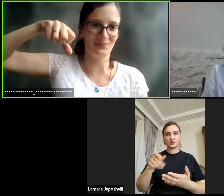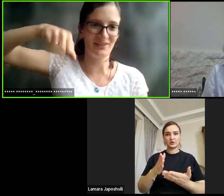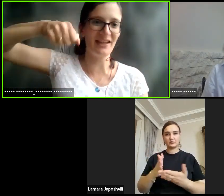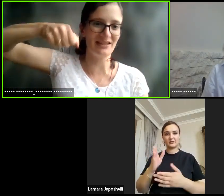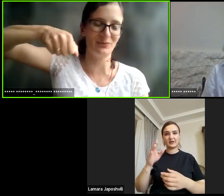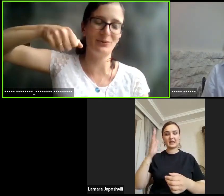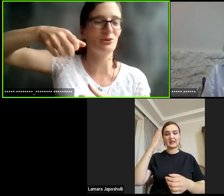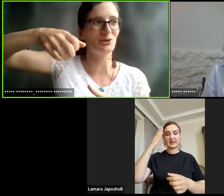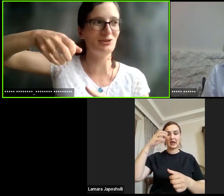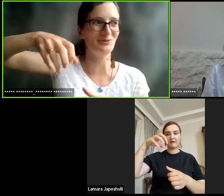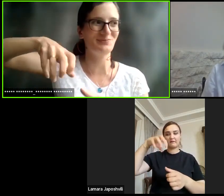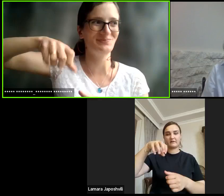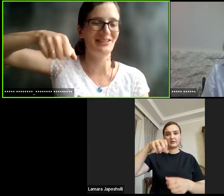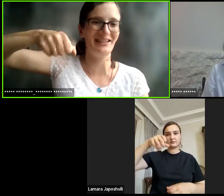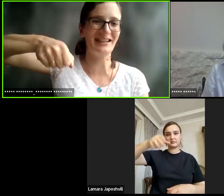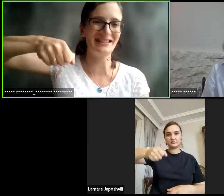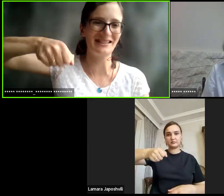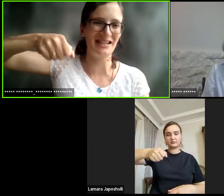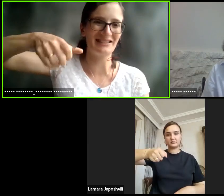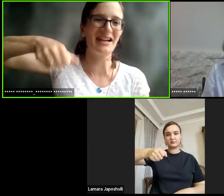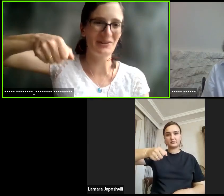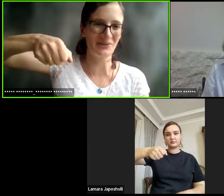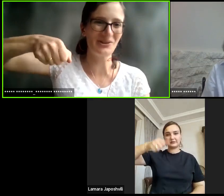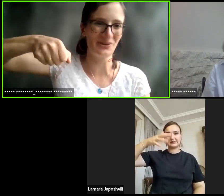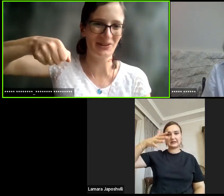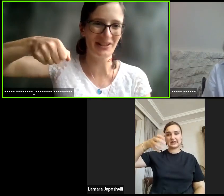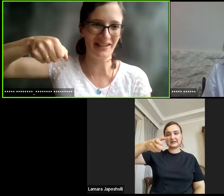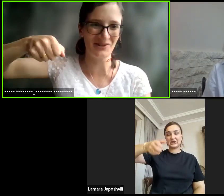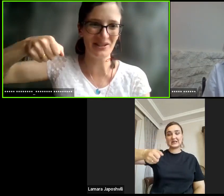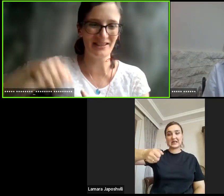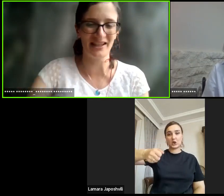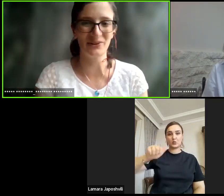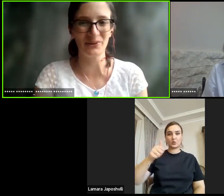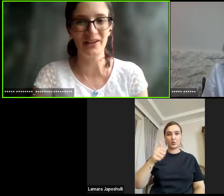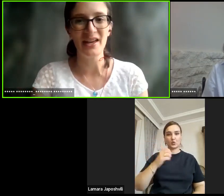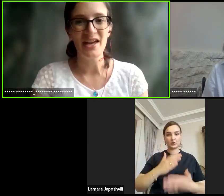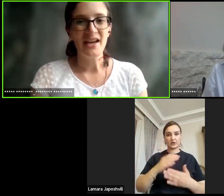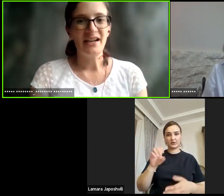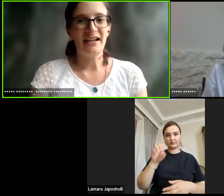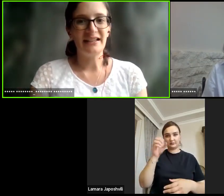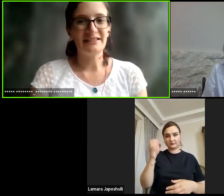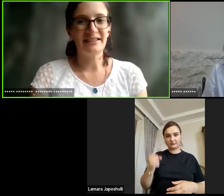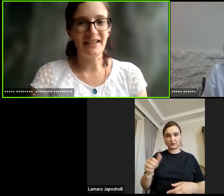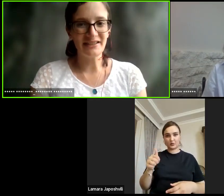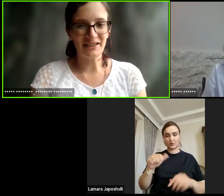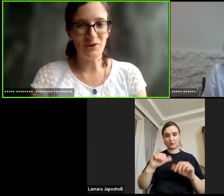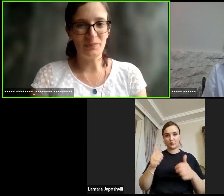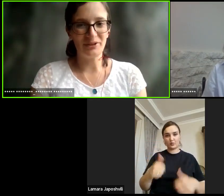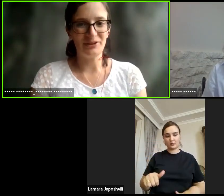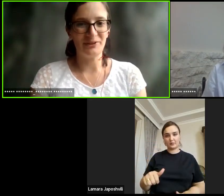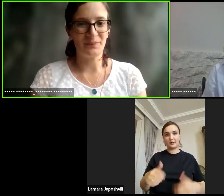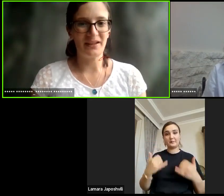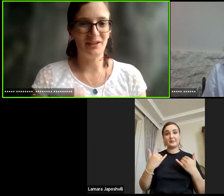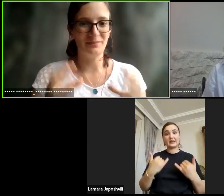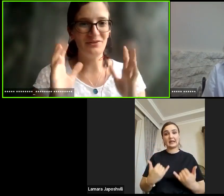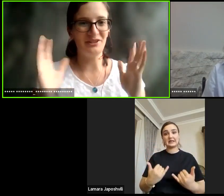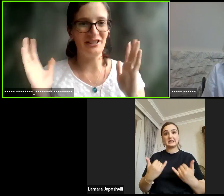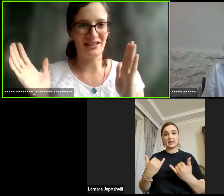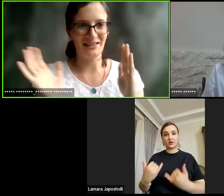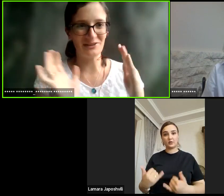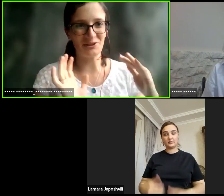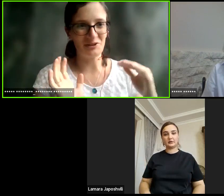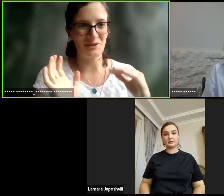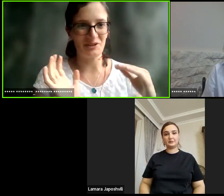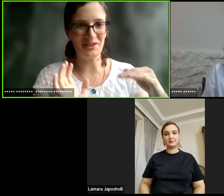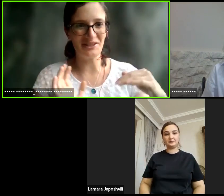როგორია. ხელის უბრალოდ ხელის სახელური როგორია, ხელჯოხის სახელური. დღესდღეობით მივიდა